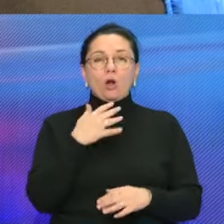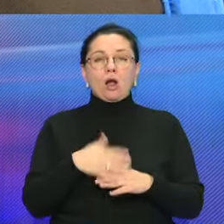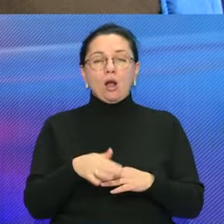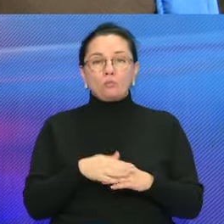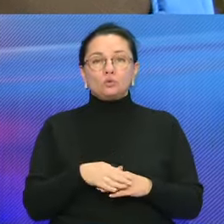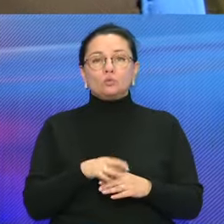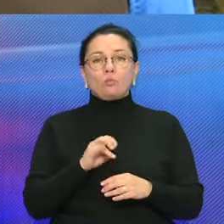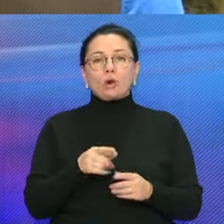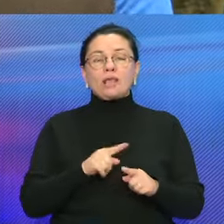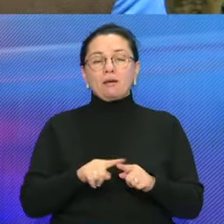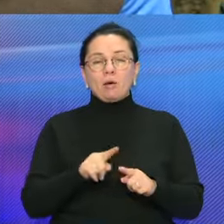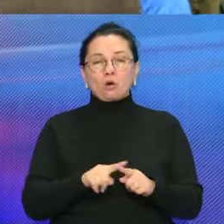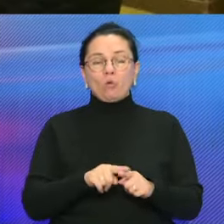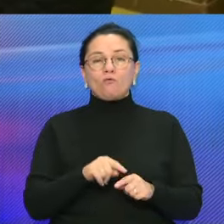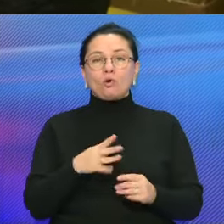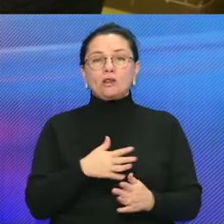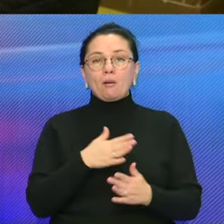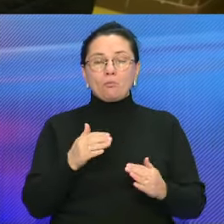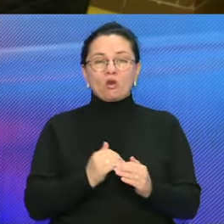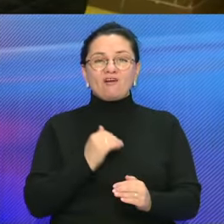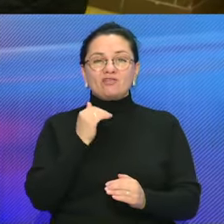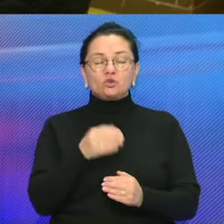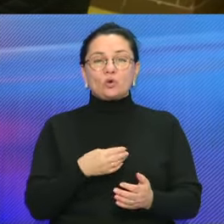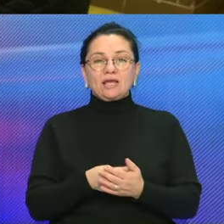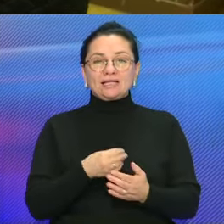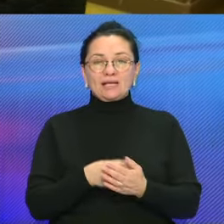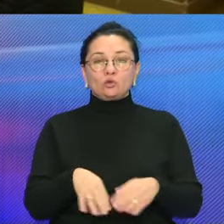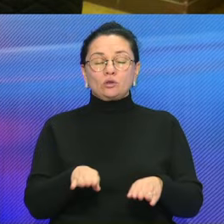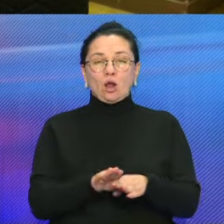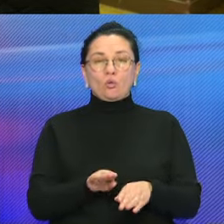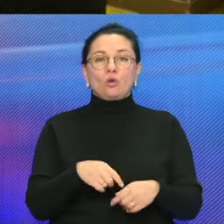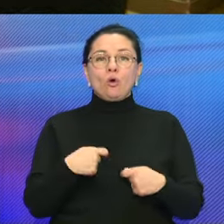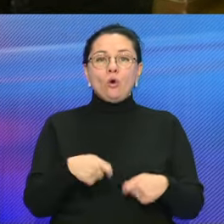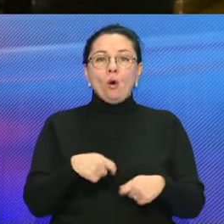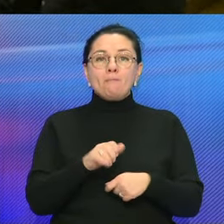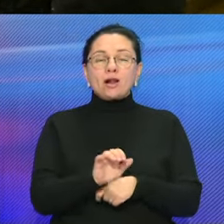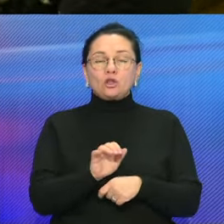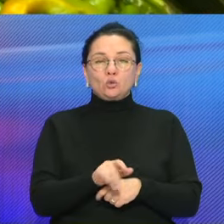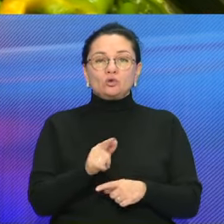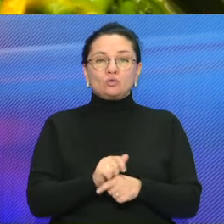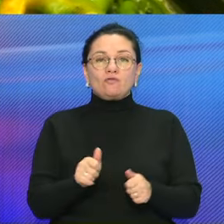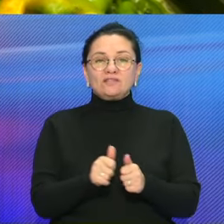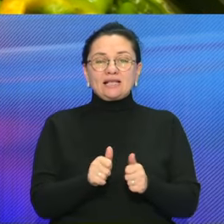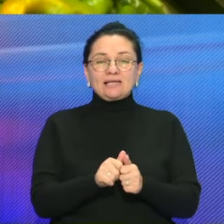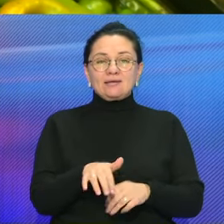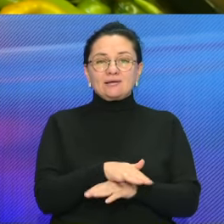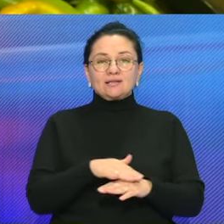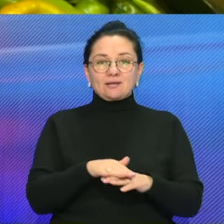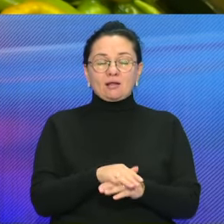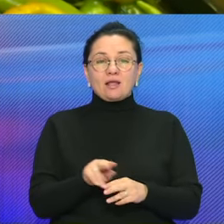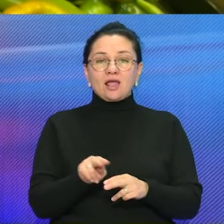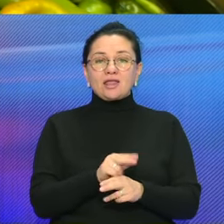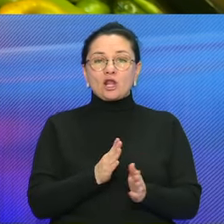и моркву, послужили больш высокие цены на такую продукцию в краинах-суседках. Уведение такого способа